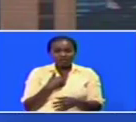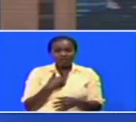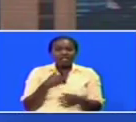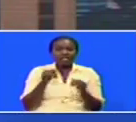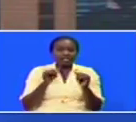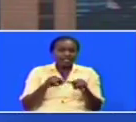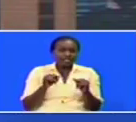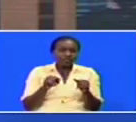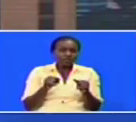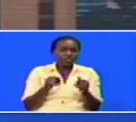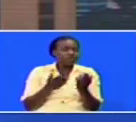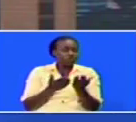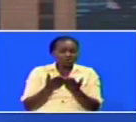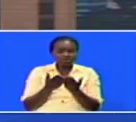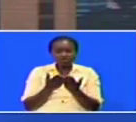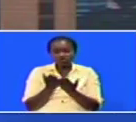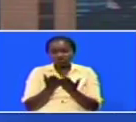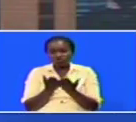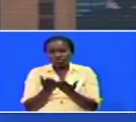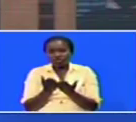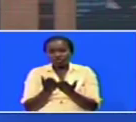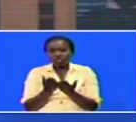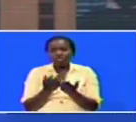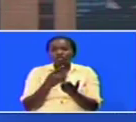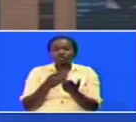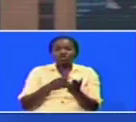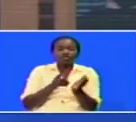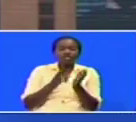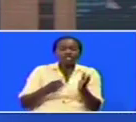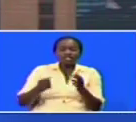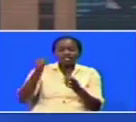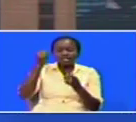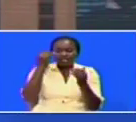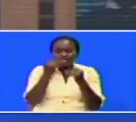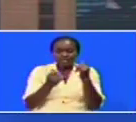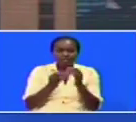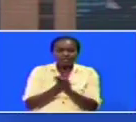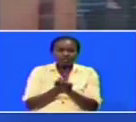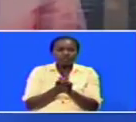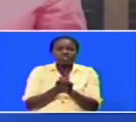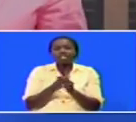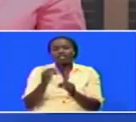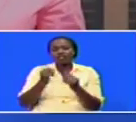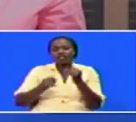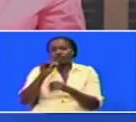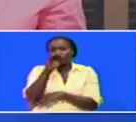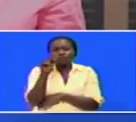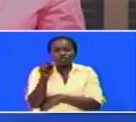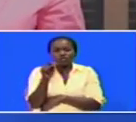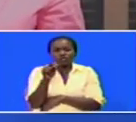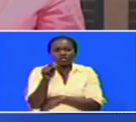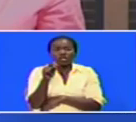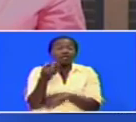katika kuhudumia Wakenya, ndipo sasa mgomo wa daktari usitishwe pia, Mashirima. Na swali la mwisho, Dr. Masi, labda